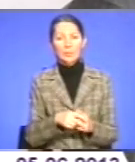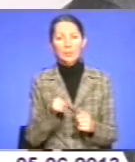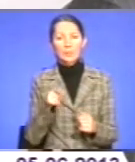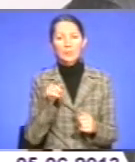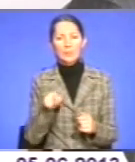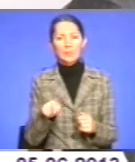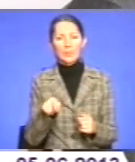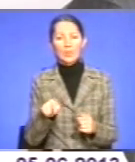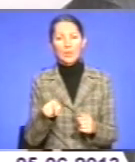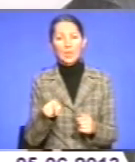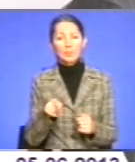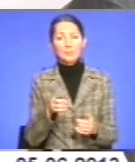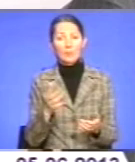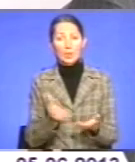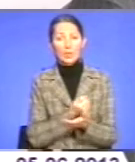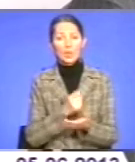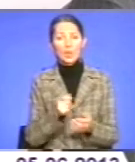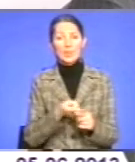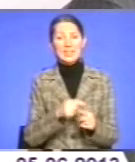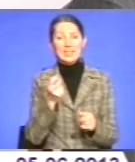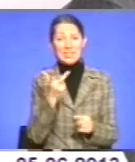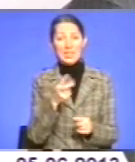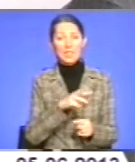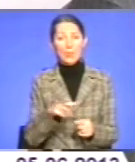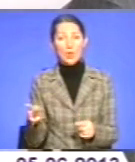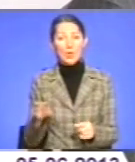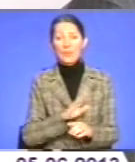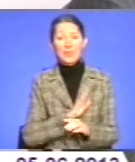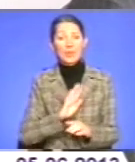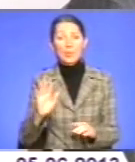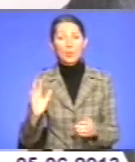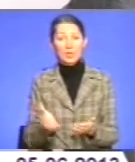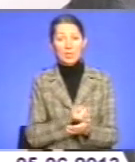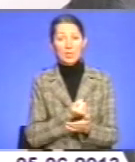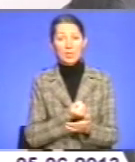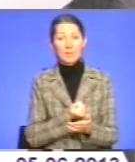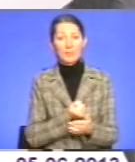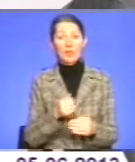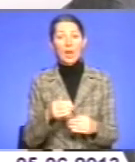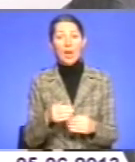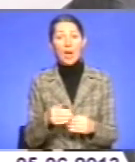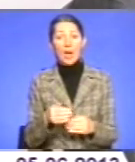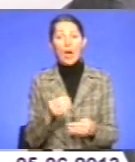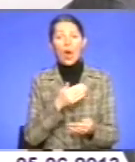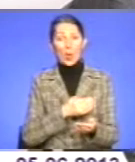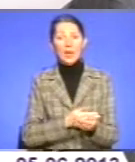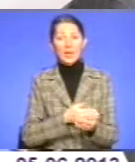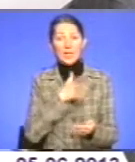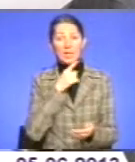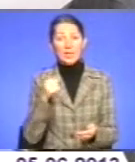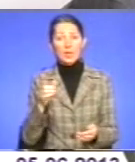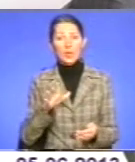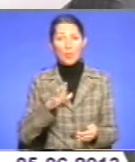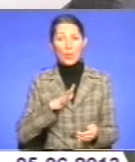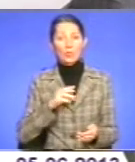тоді виходить, що ці 13 мільйонів не будуть знайдені. Крайній термін для мене особисто – це був травень,